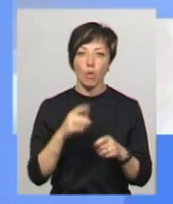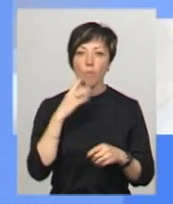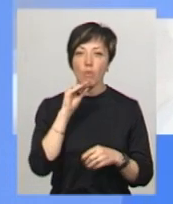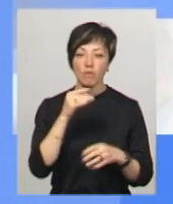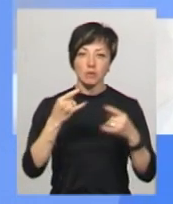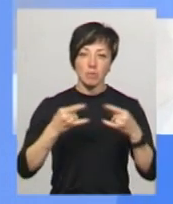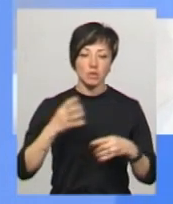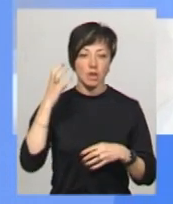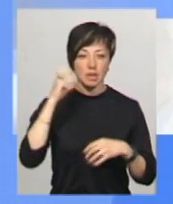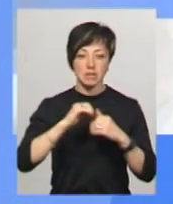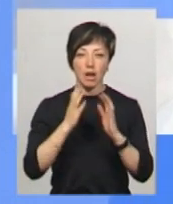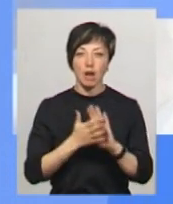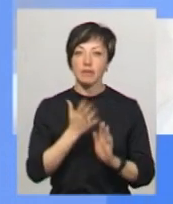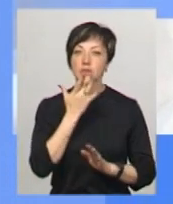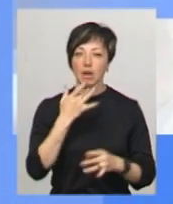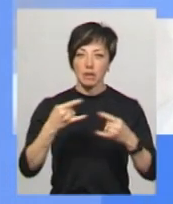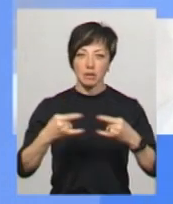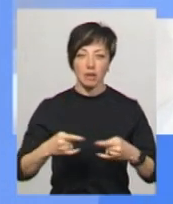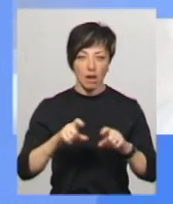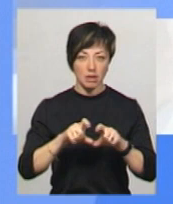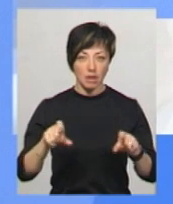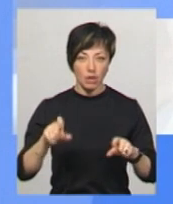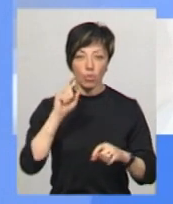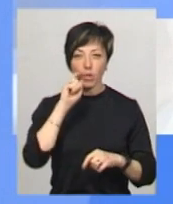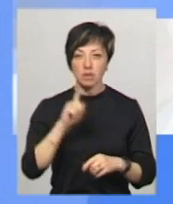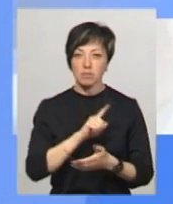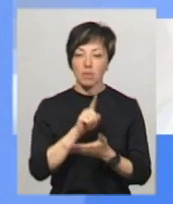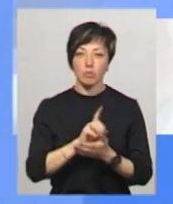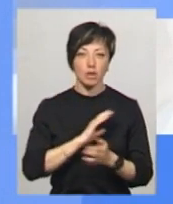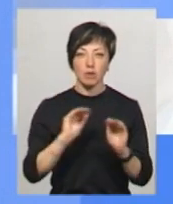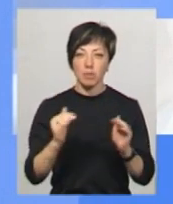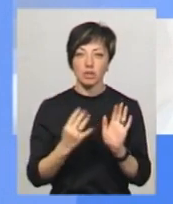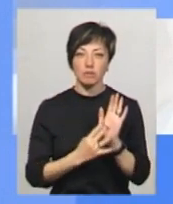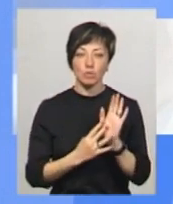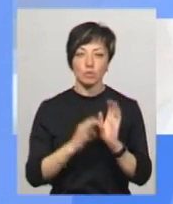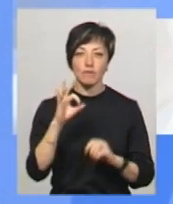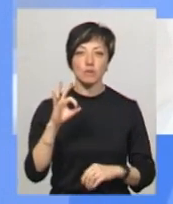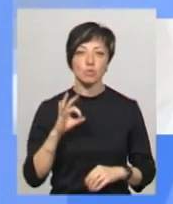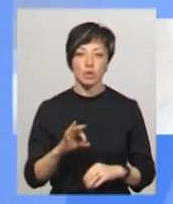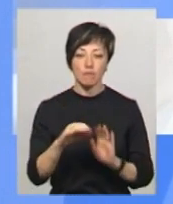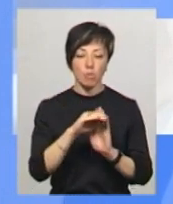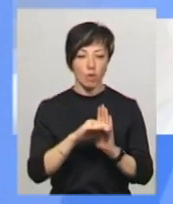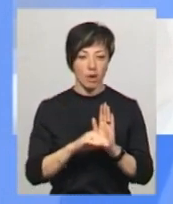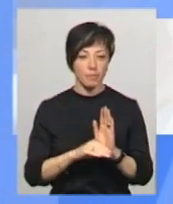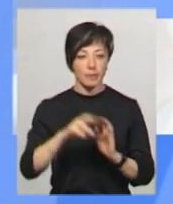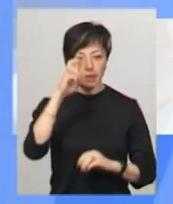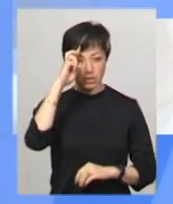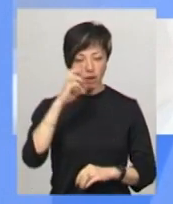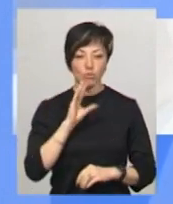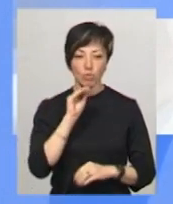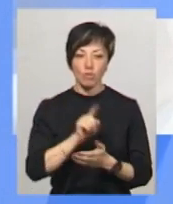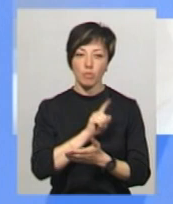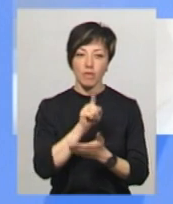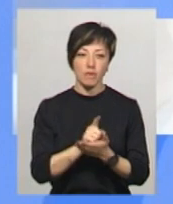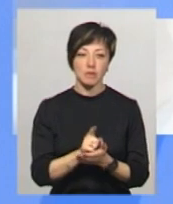інформації. Зокрема, на загальнонаціональних телеканалах українською має бути не менш ніж 90% програм. Державною мовою повинні